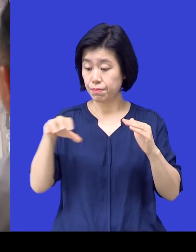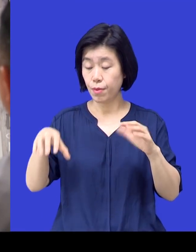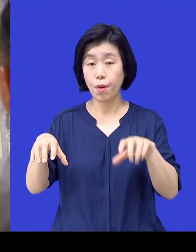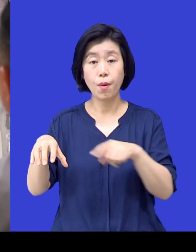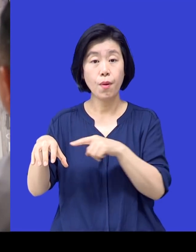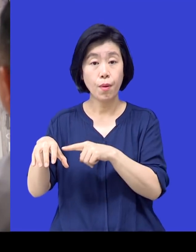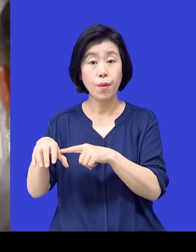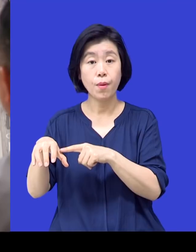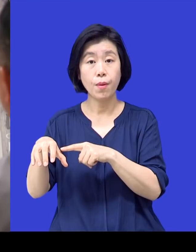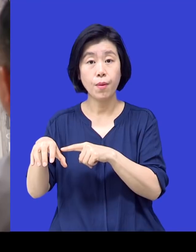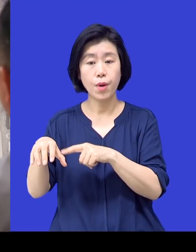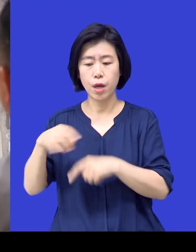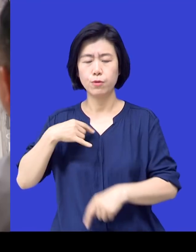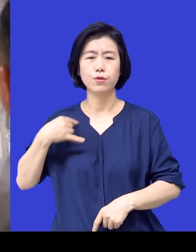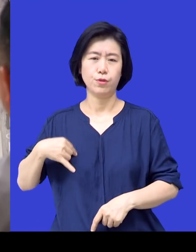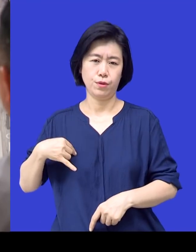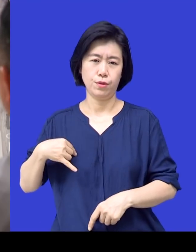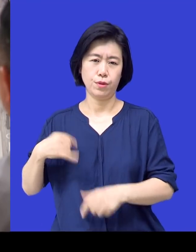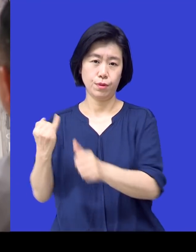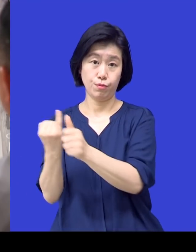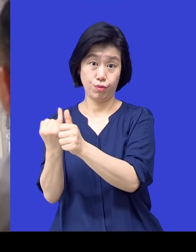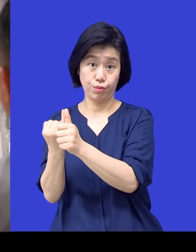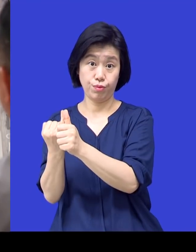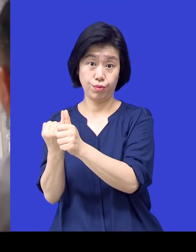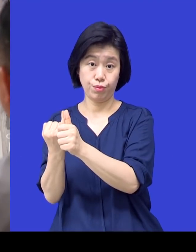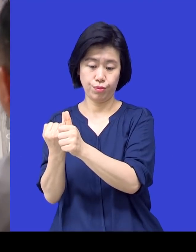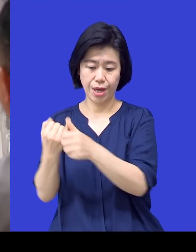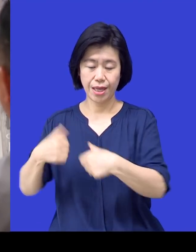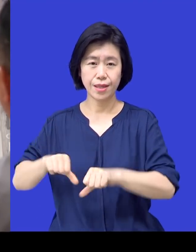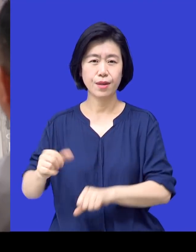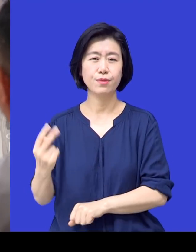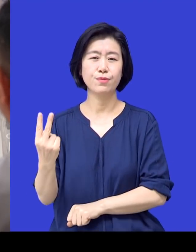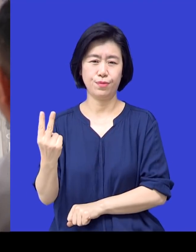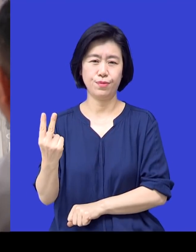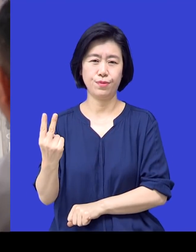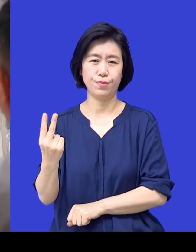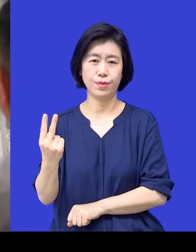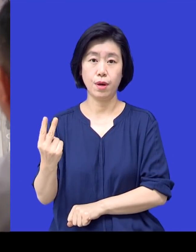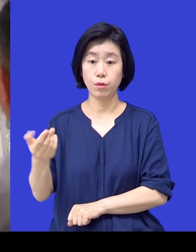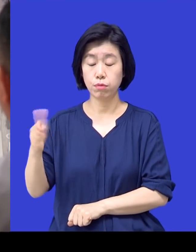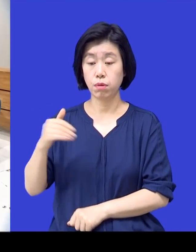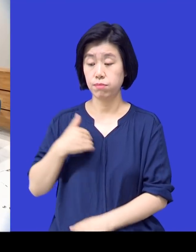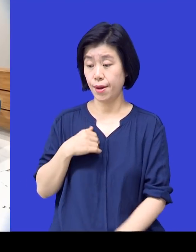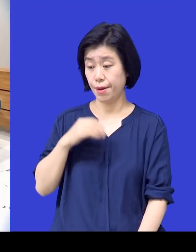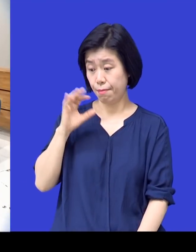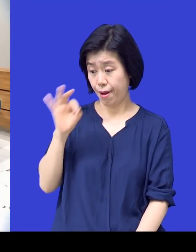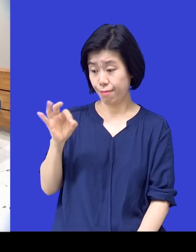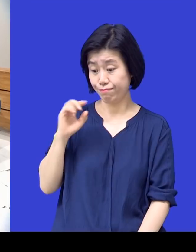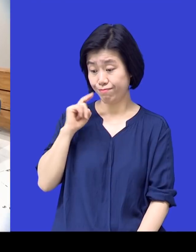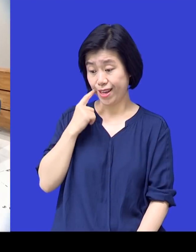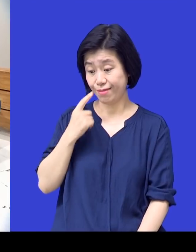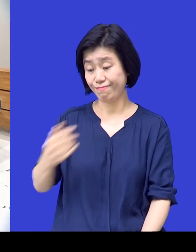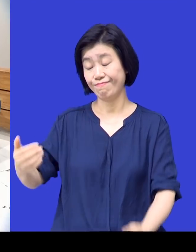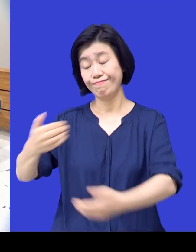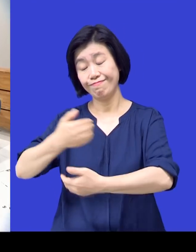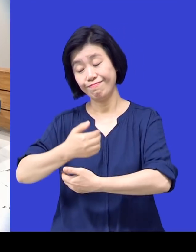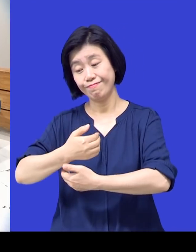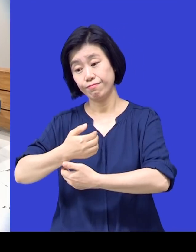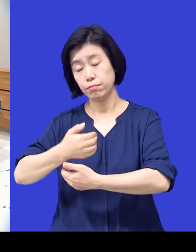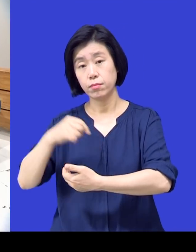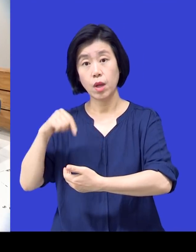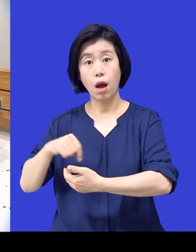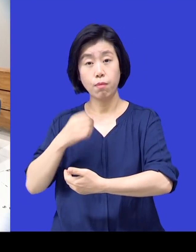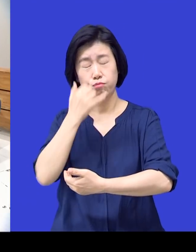네. 아기들이 제 품에 그냥 잠시 제가 이뻐서 안았는데 예. 너무 잘 자는 거예요. 이게 까다로운